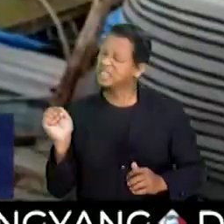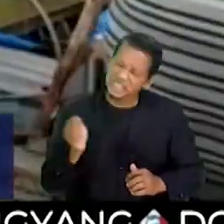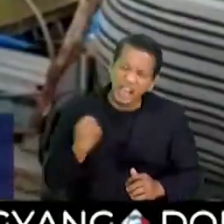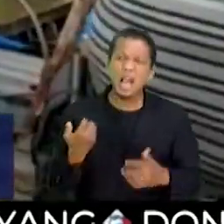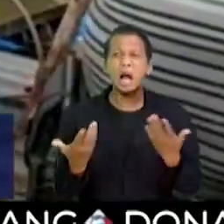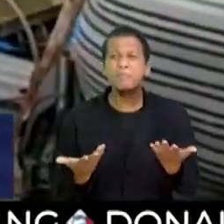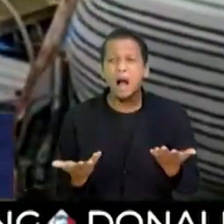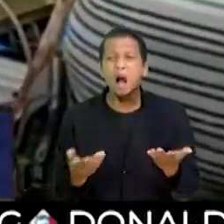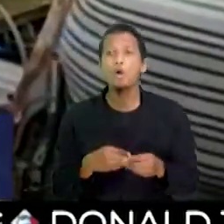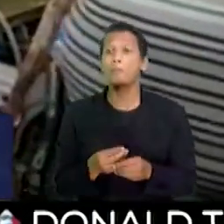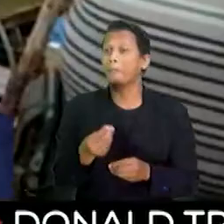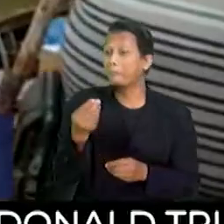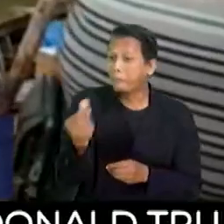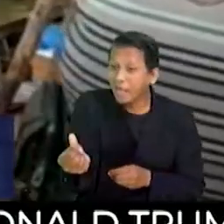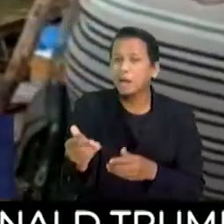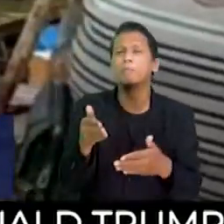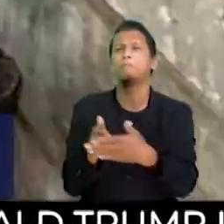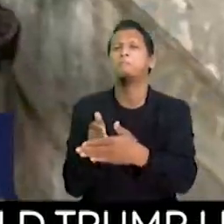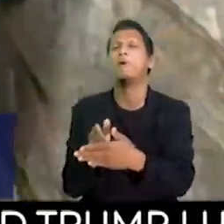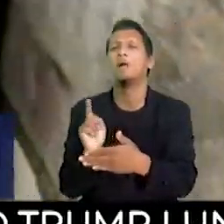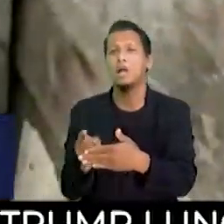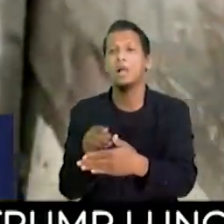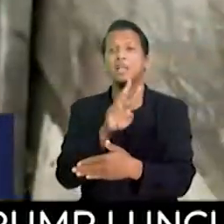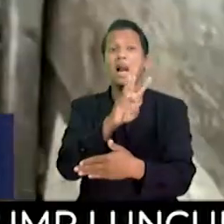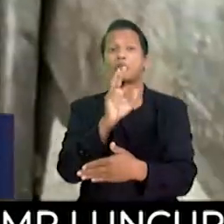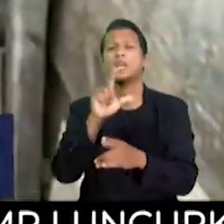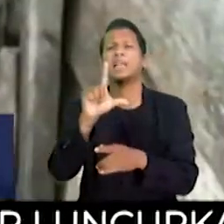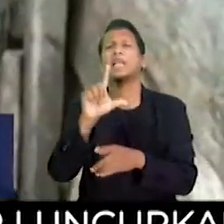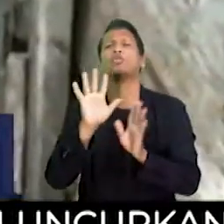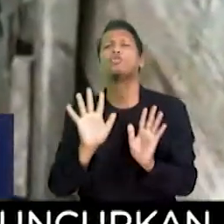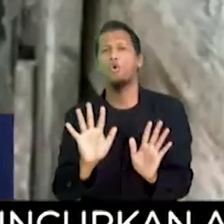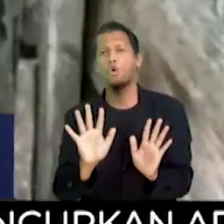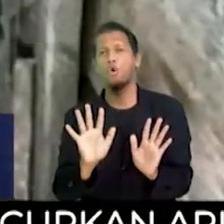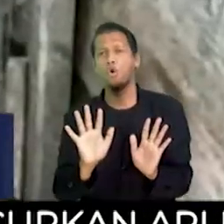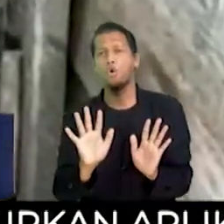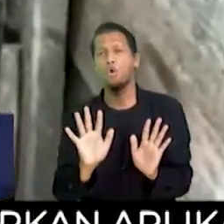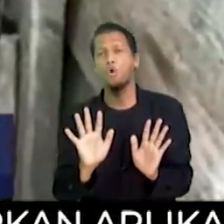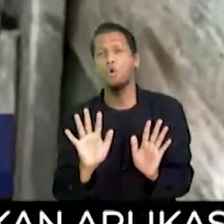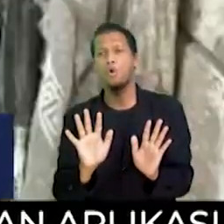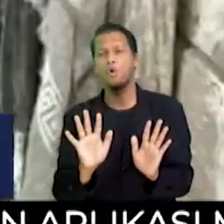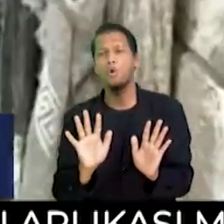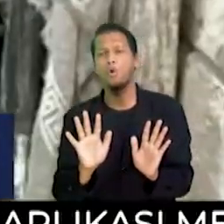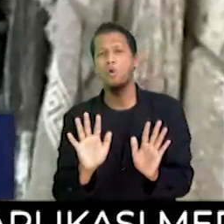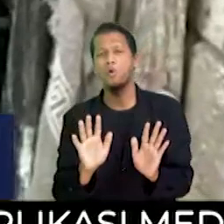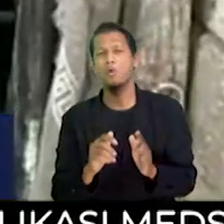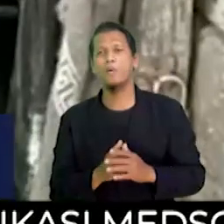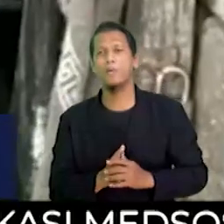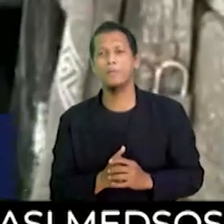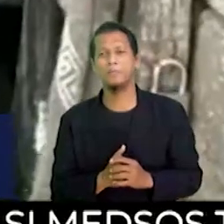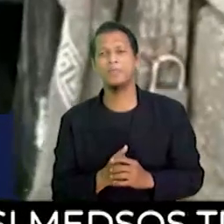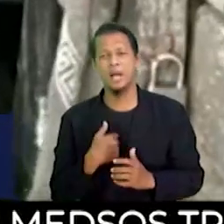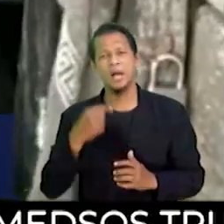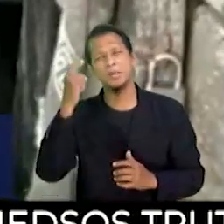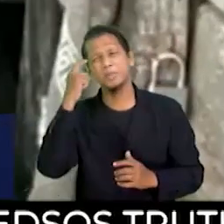solar. Padahal biasanya tidak ada penjatahan solar bersubsidi untuk nelayan kecil. Nelayan dan pengecer solar menduga pihak SPBN